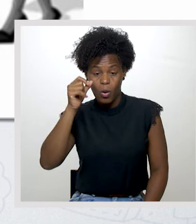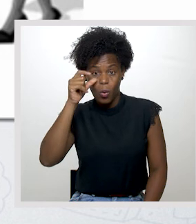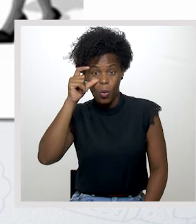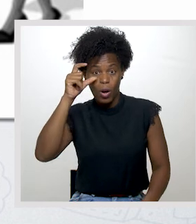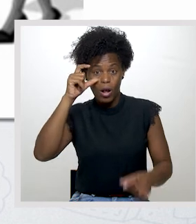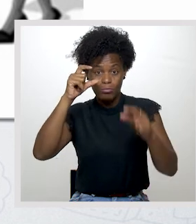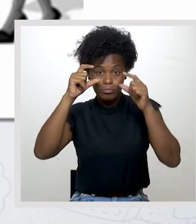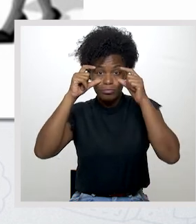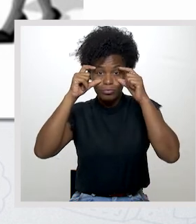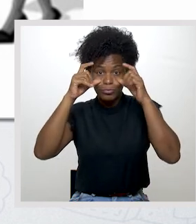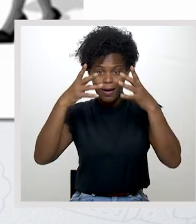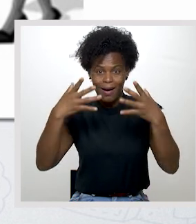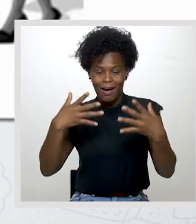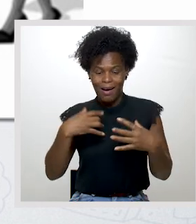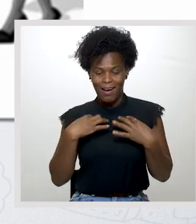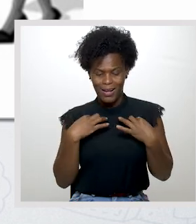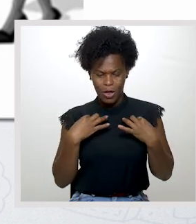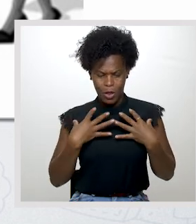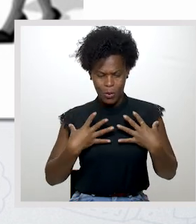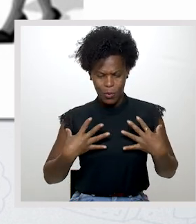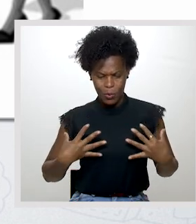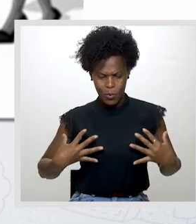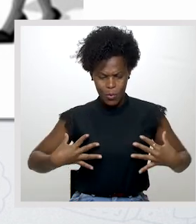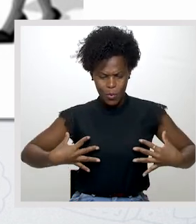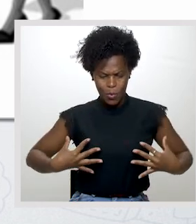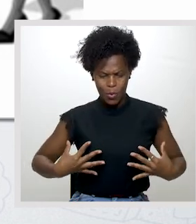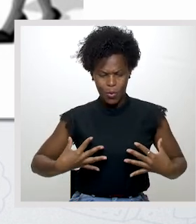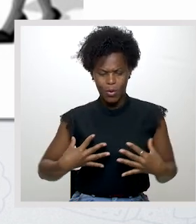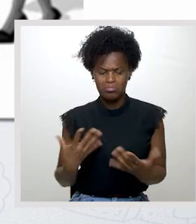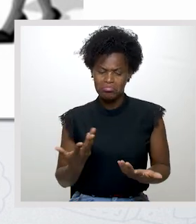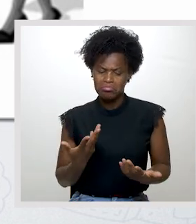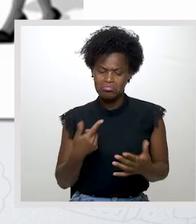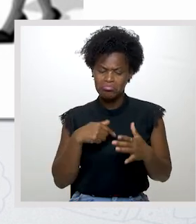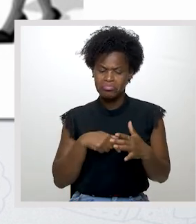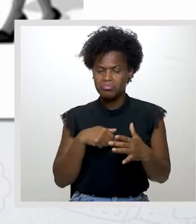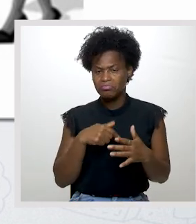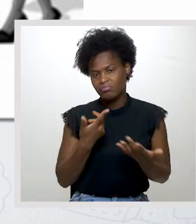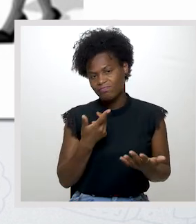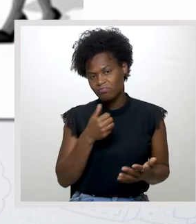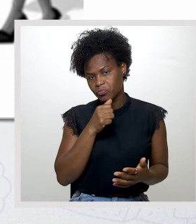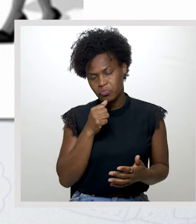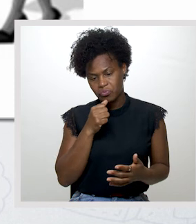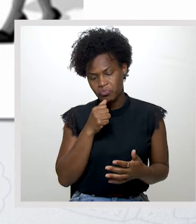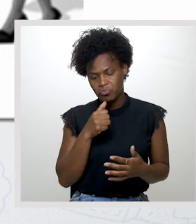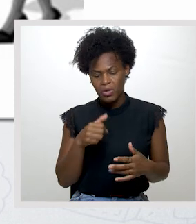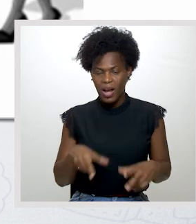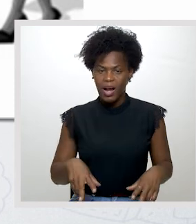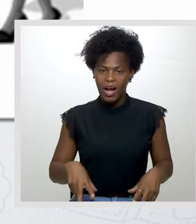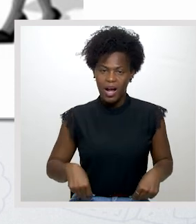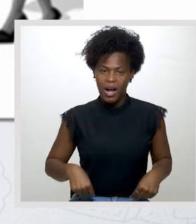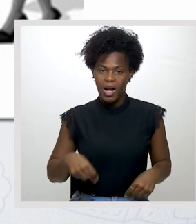grande lunette. Je porte une chemise grise, un gilet bleu et un pantalon